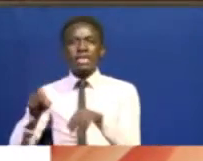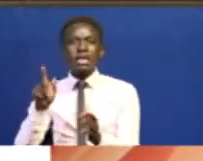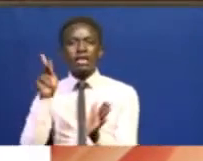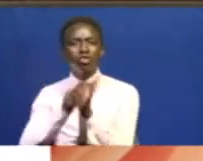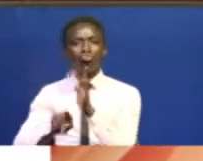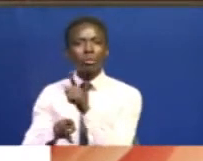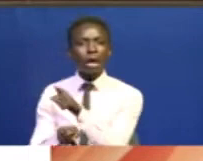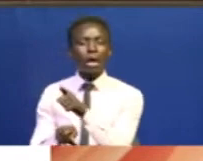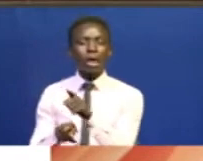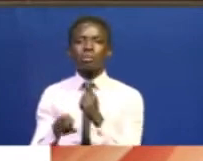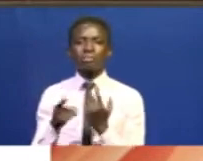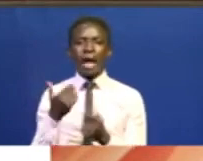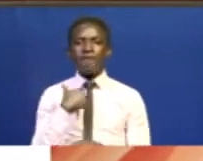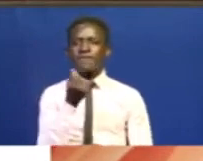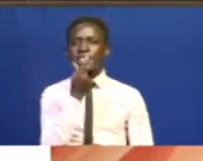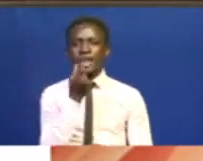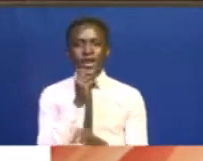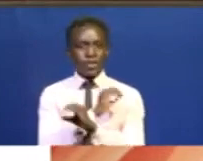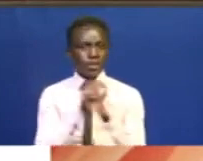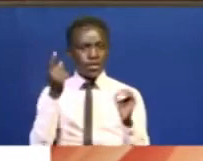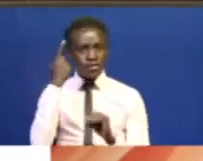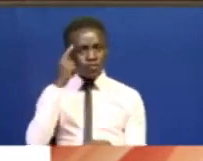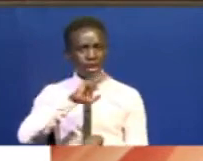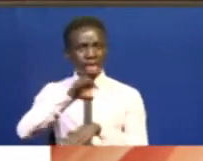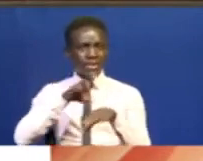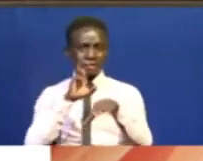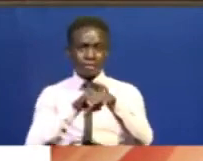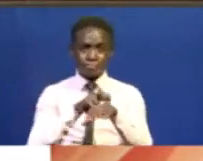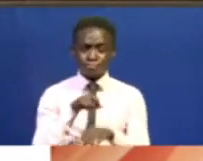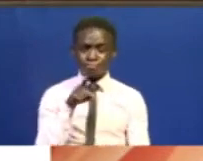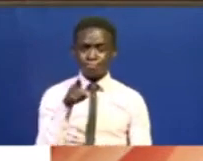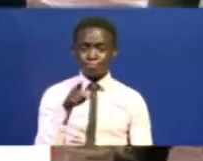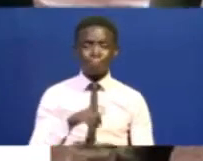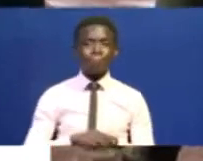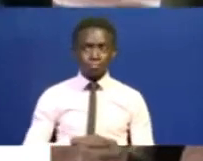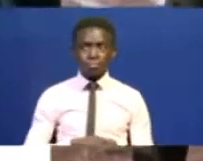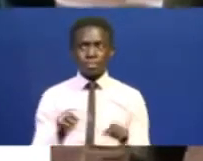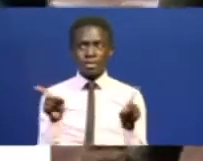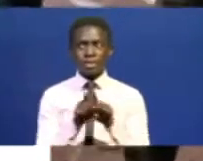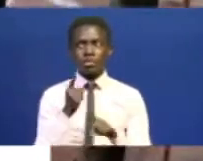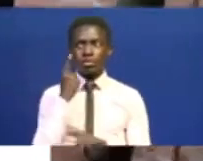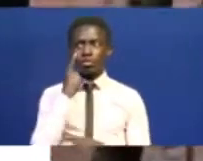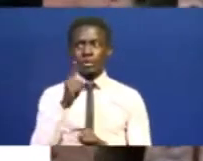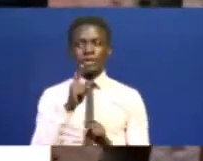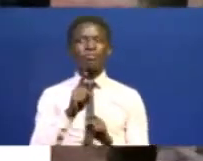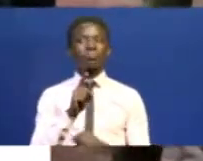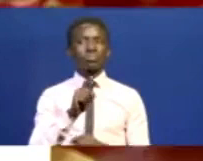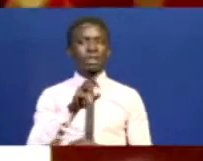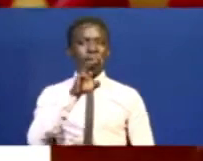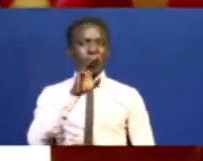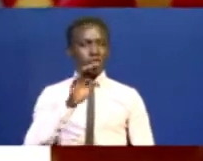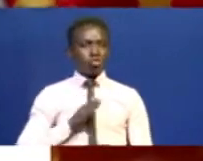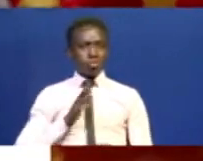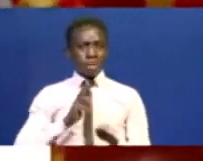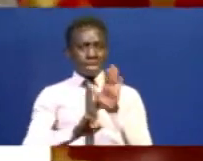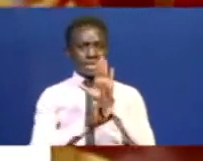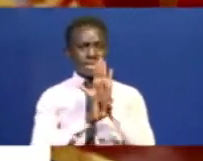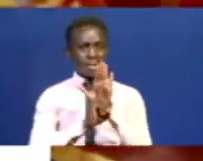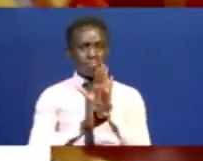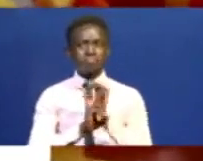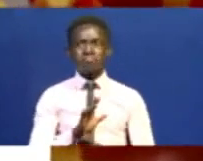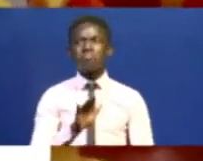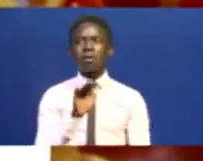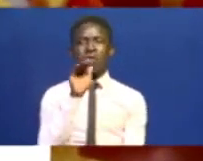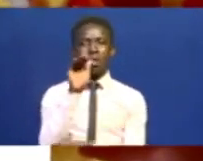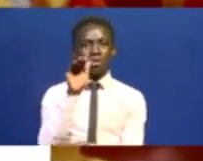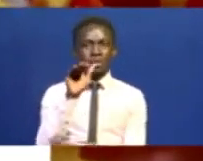hiyo ya nyoka. Akizungumza wakati wa mazishi ya msichana huyo, mwakilishi wadi ya Taraka Mudhingi Ndangara alitoa wito kwa bunge la